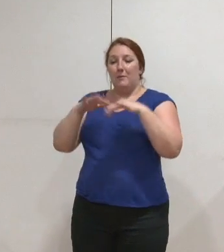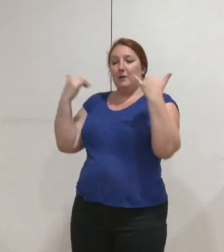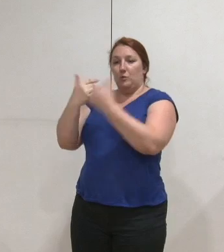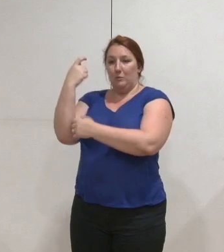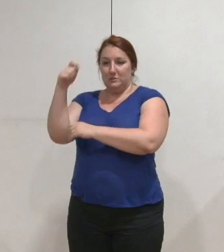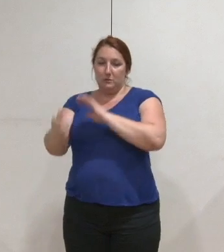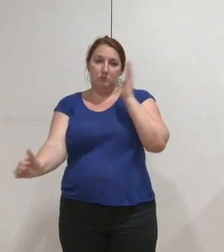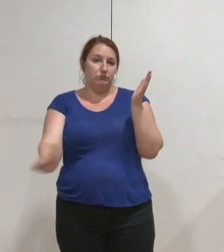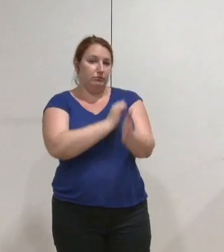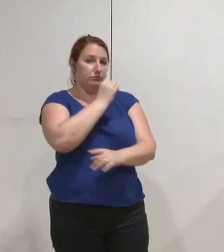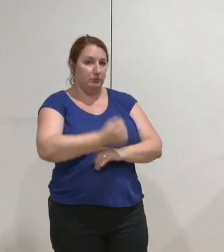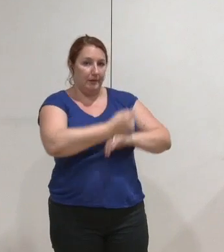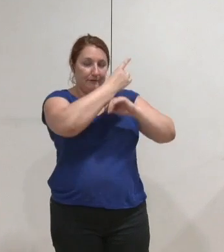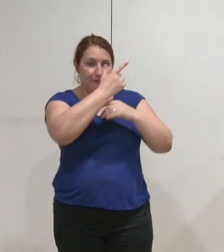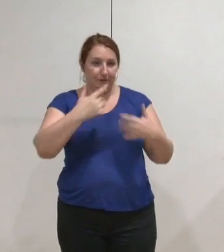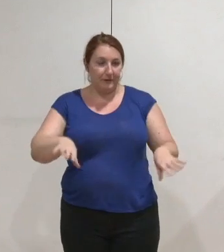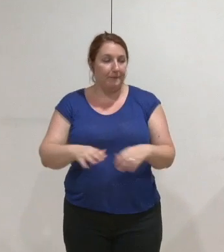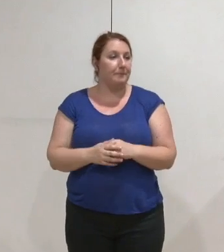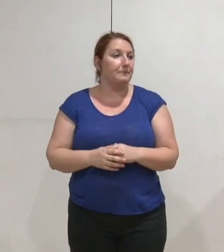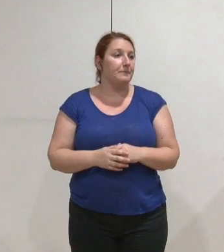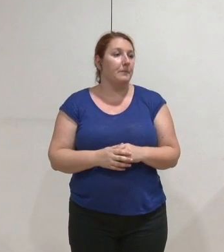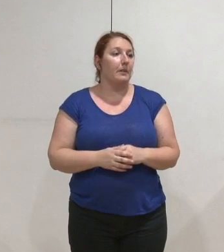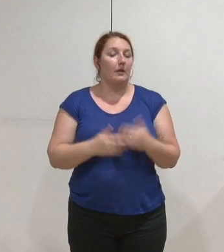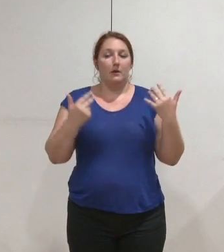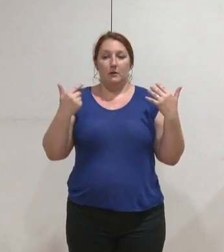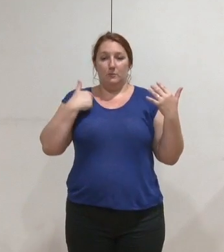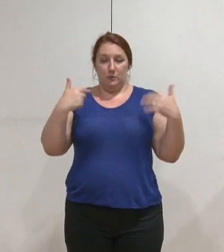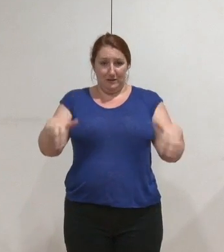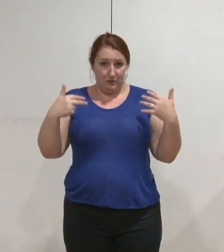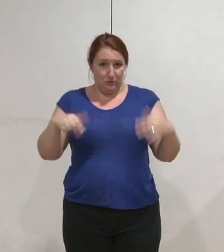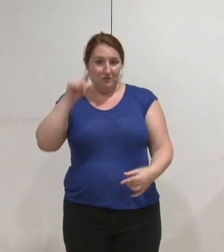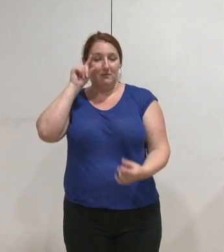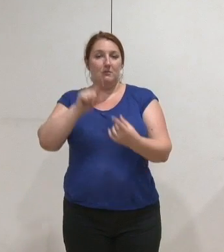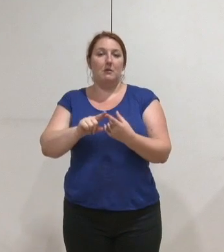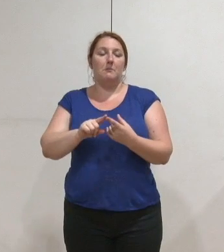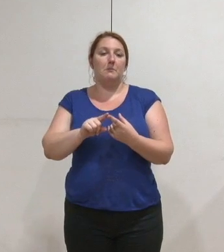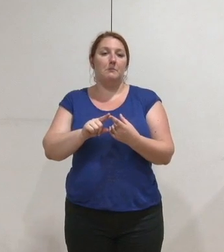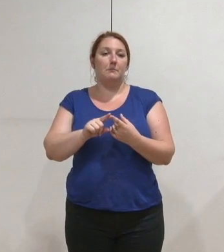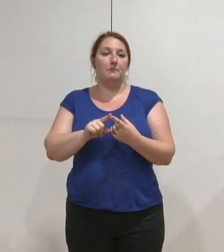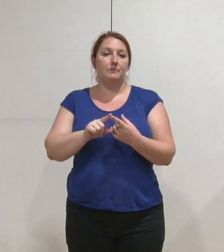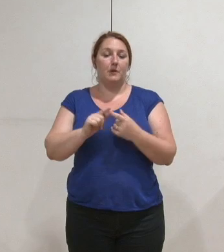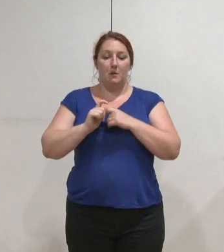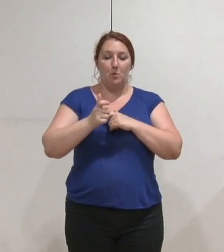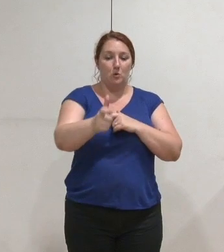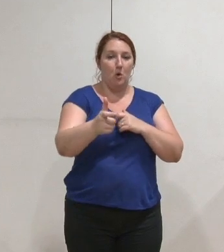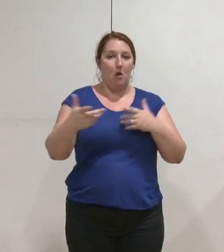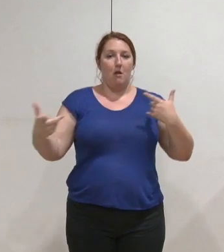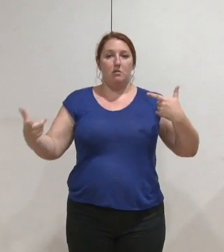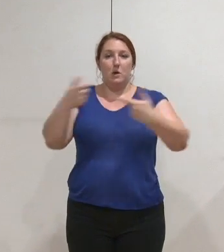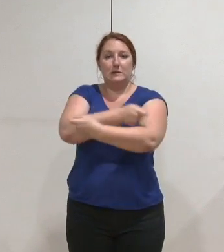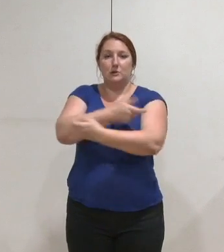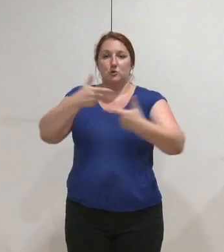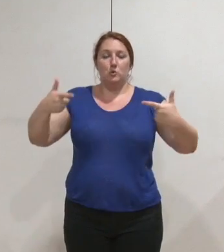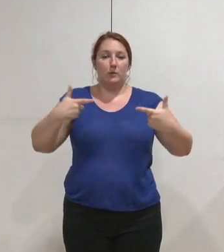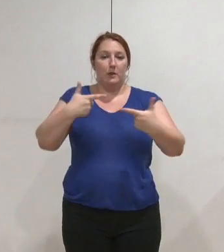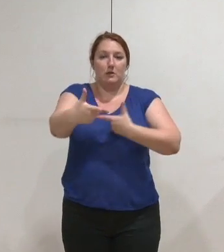été retirée la 18 porte sur des protocoles transactionnels